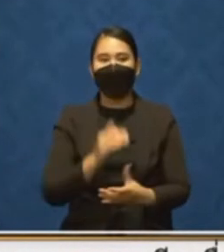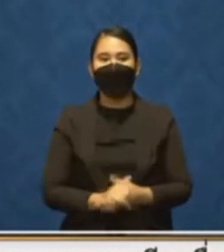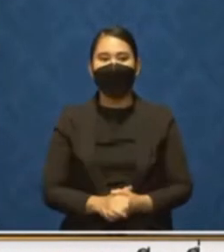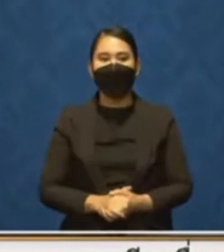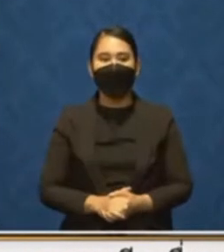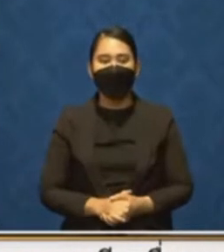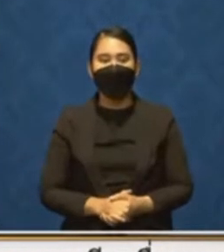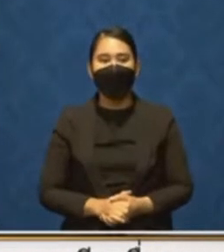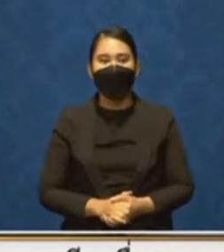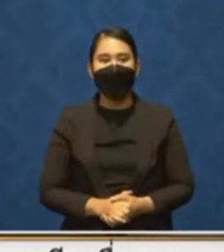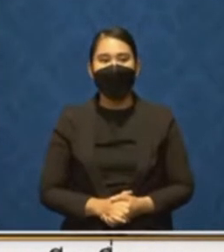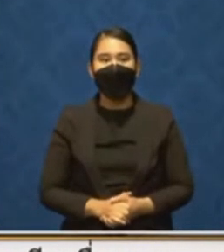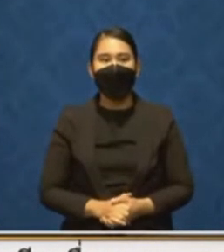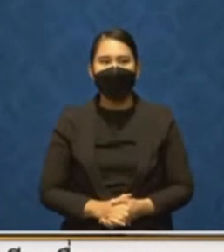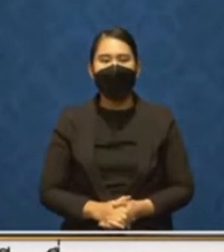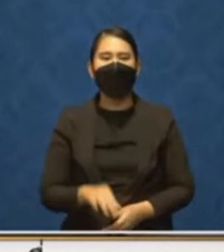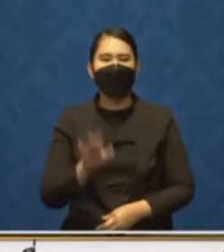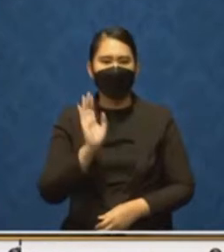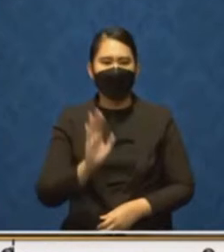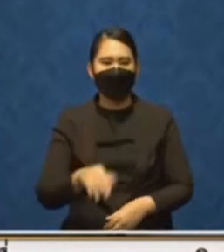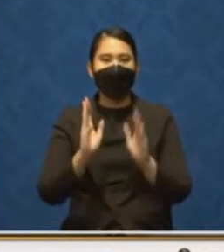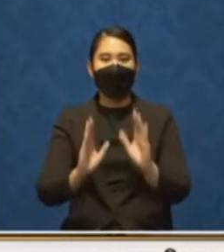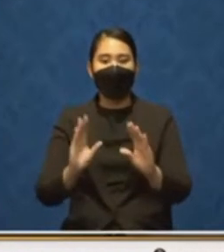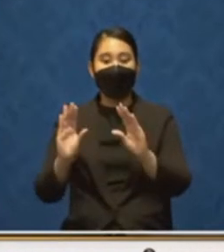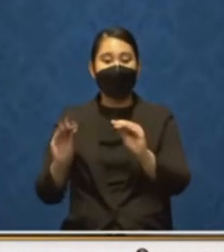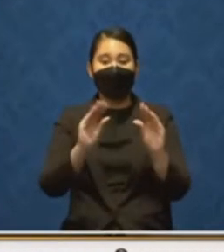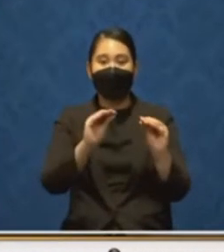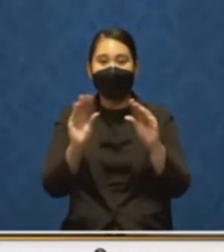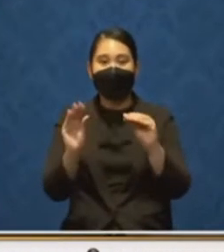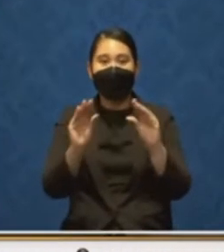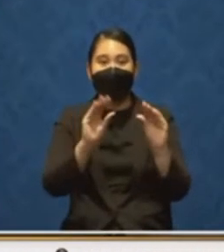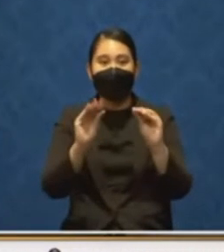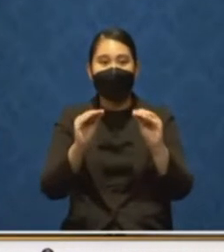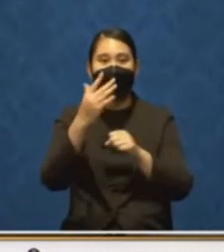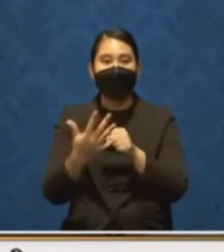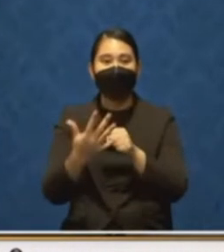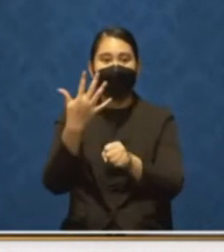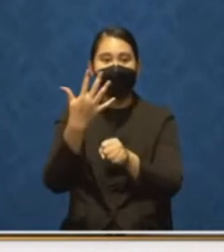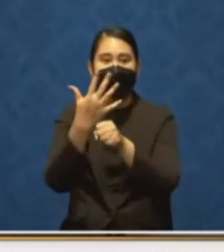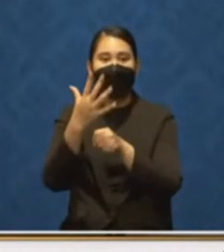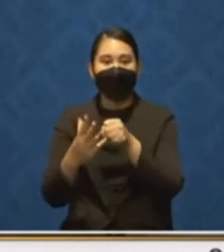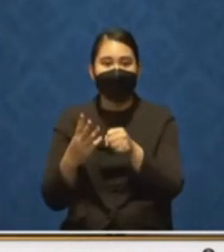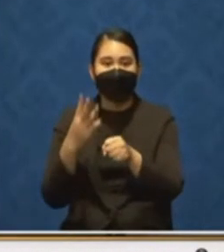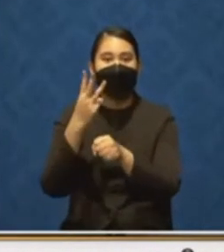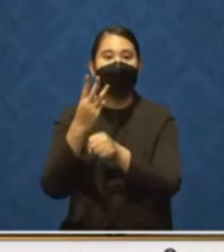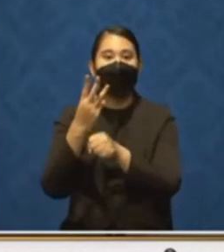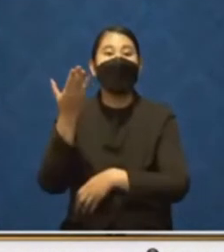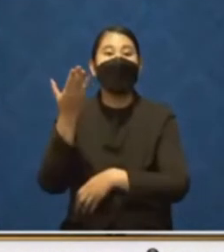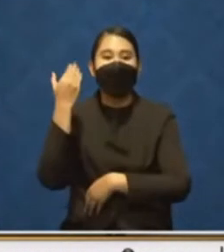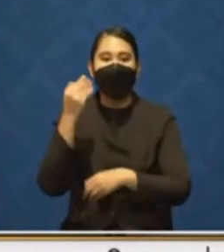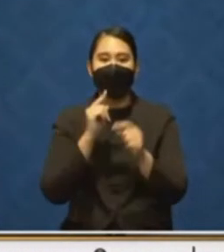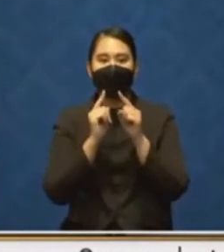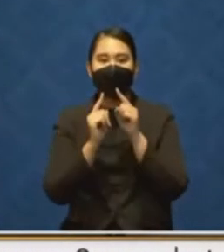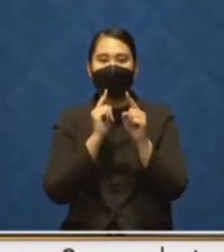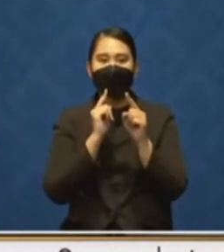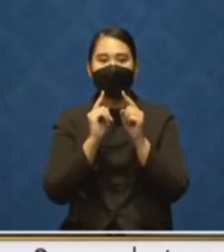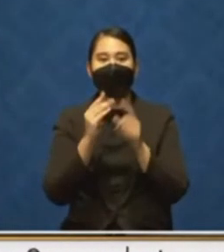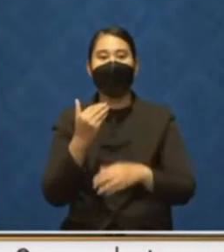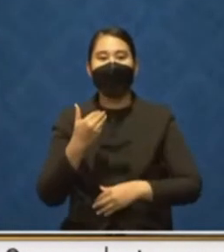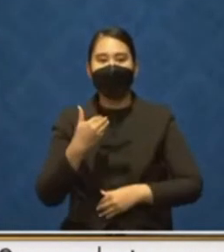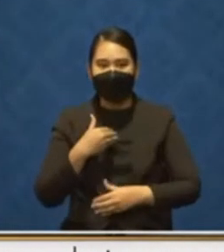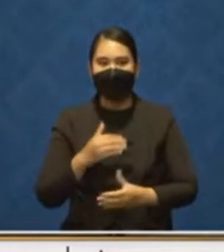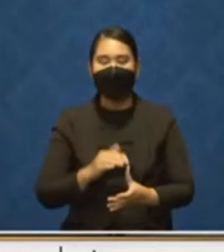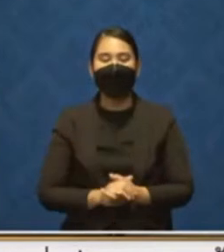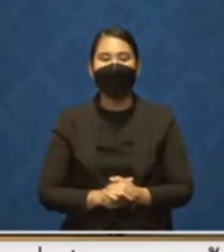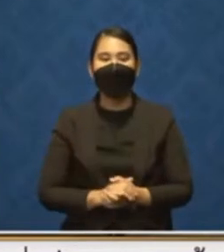เขาลือกันแซดอีกท่านประธานคำว่า 5-6ปีที่แล้วมีการเจรจาความกันครับฐานรกเกอร์ทั้งที่มีตัวตนและ